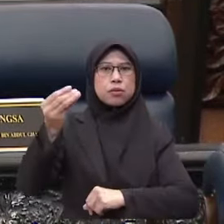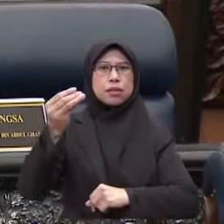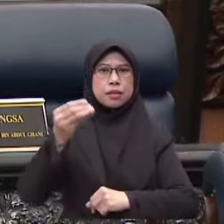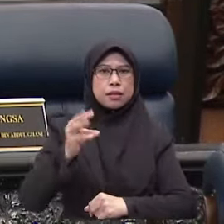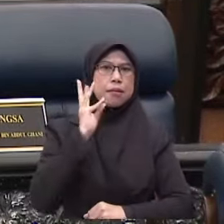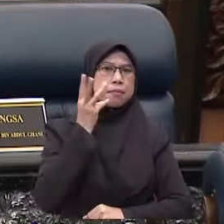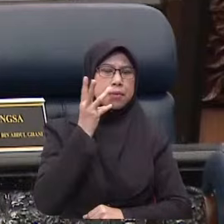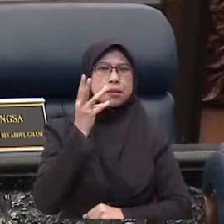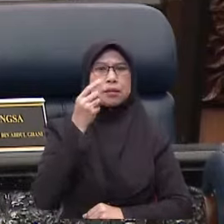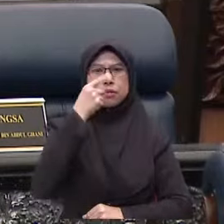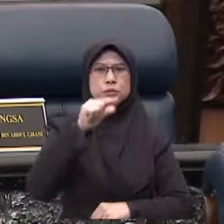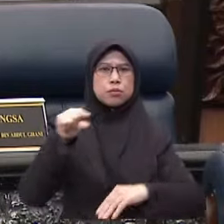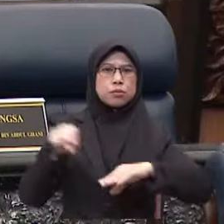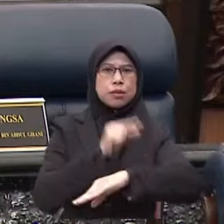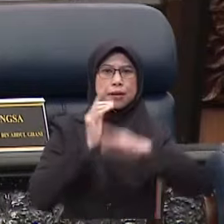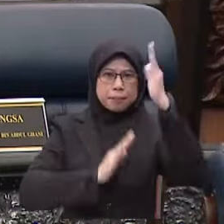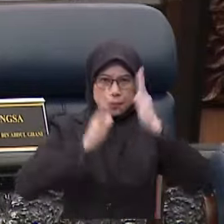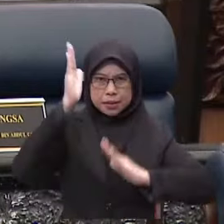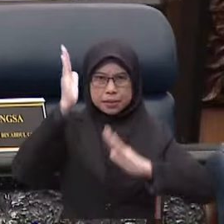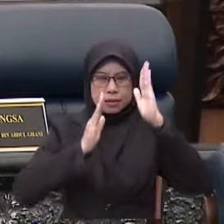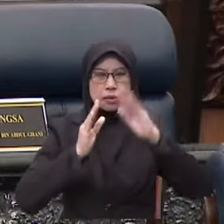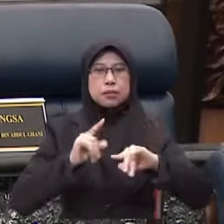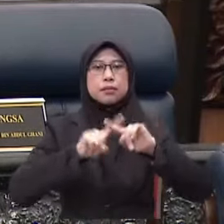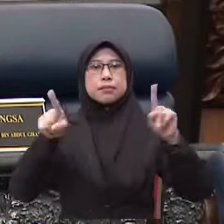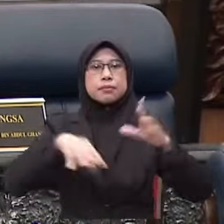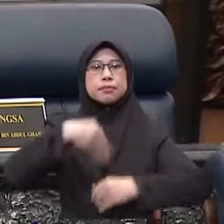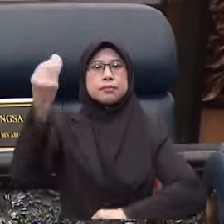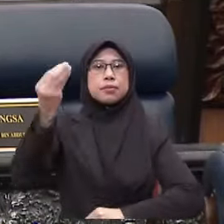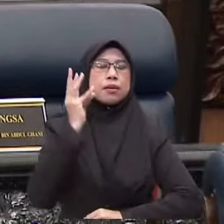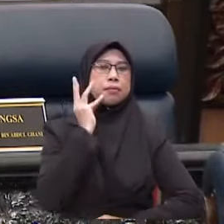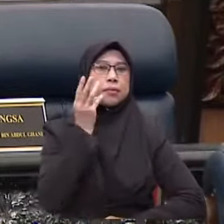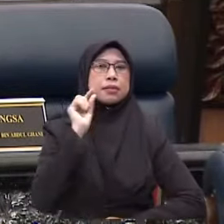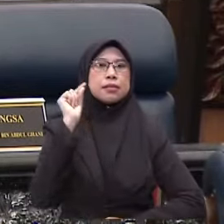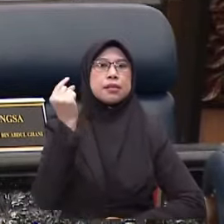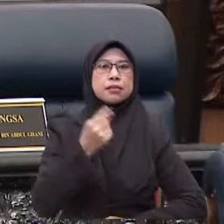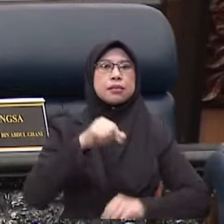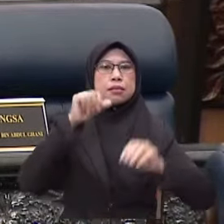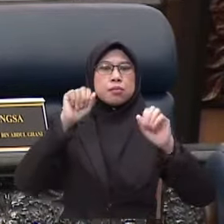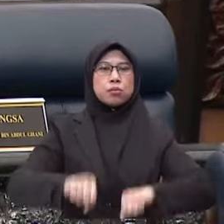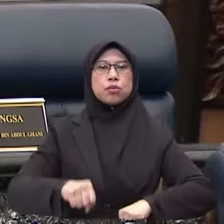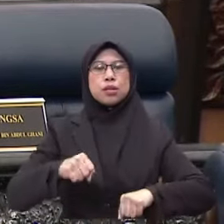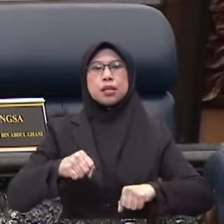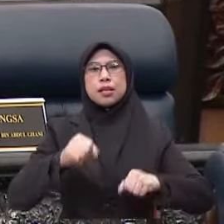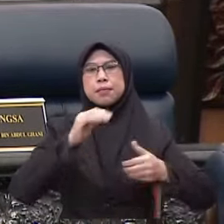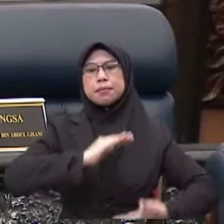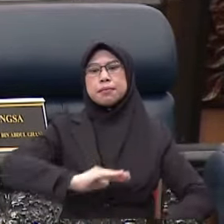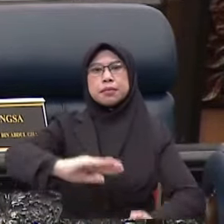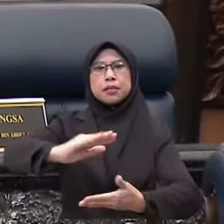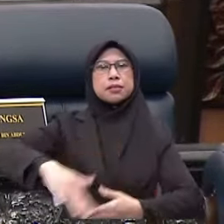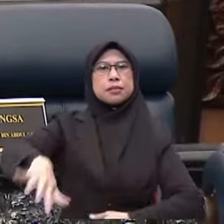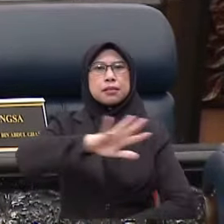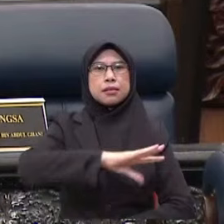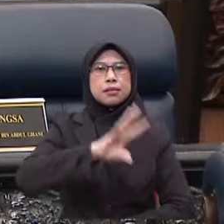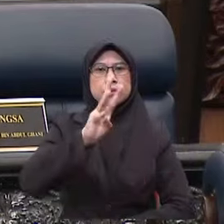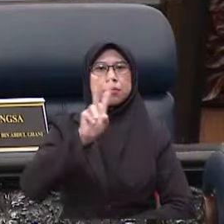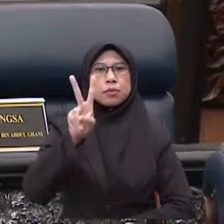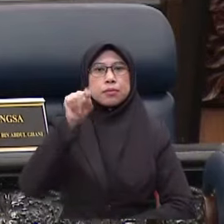beras untuk kegunaan tempatan pengeluaran tersebut hanyalah dapat menampung sekitar